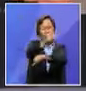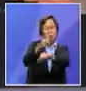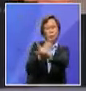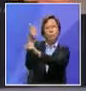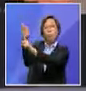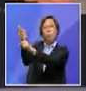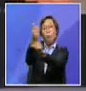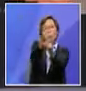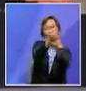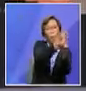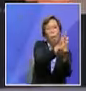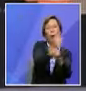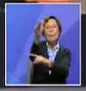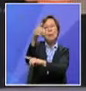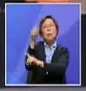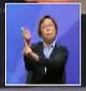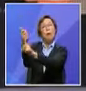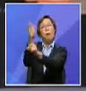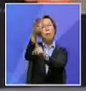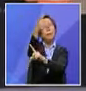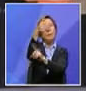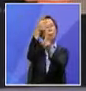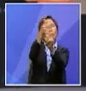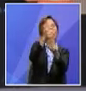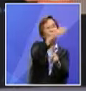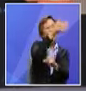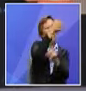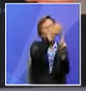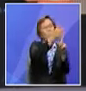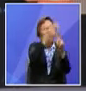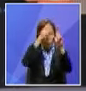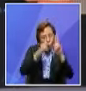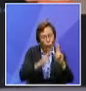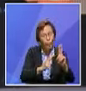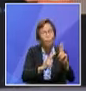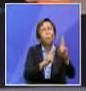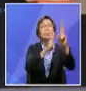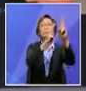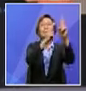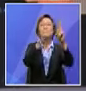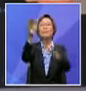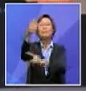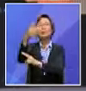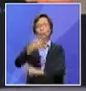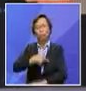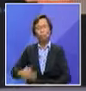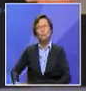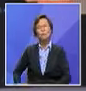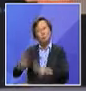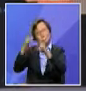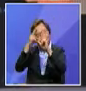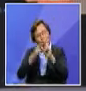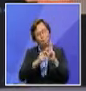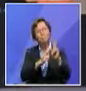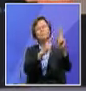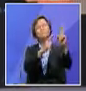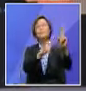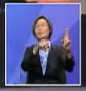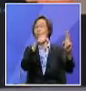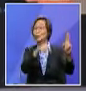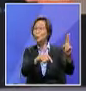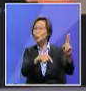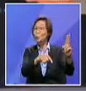ada panji-panjinya. Jadi kerana itu, memuliakan panji-panji diraja itu, itu